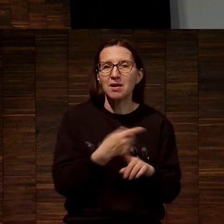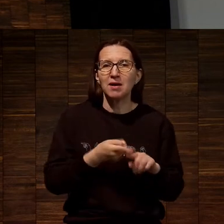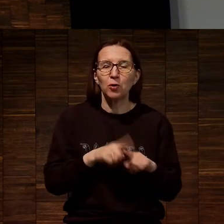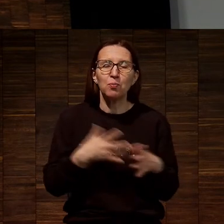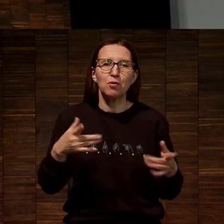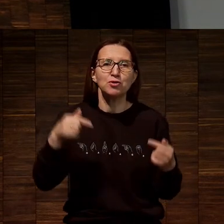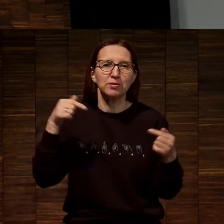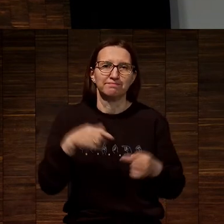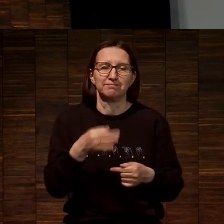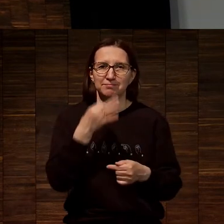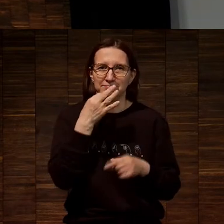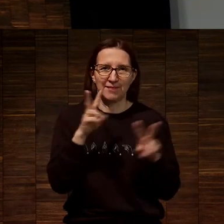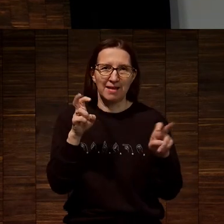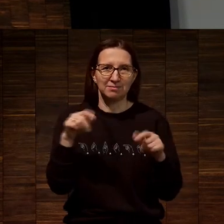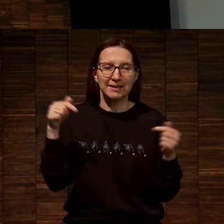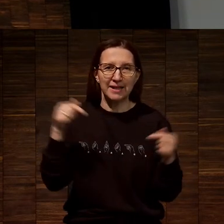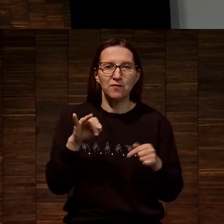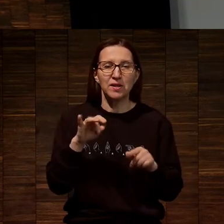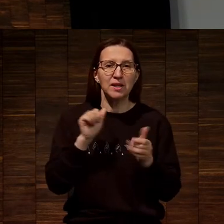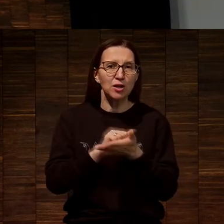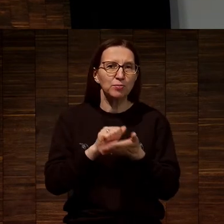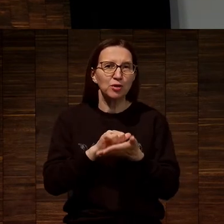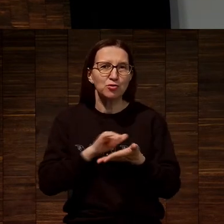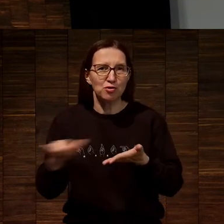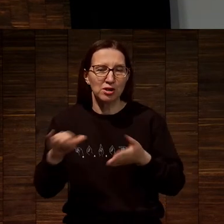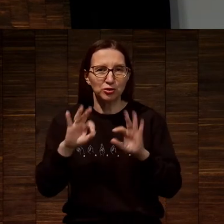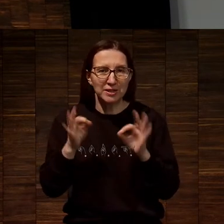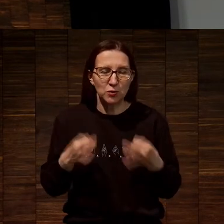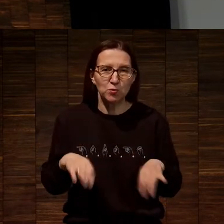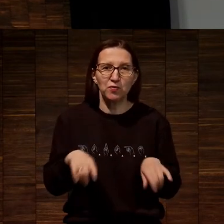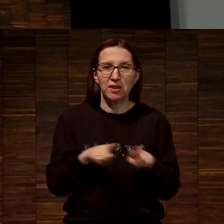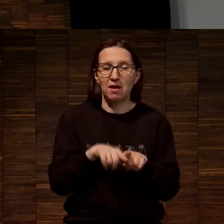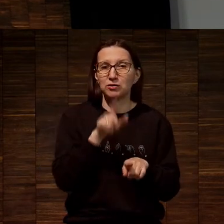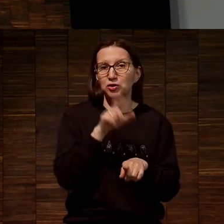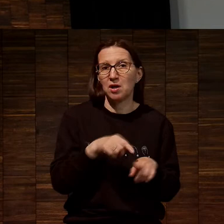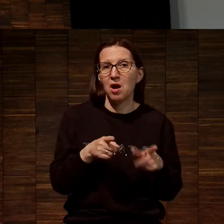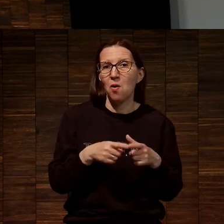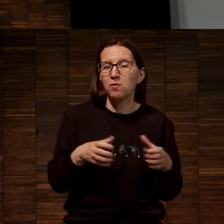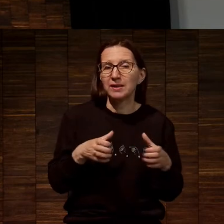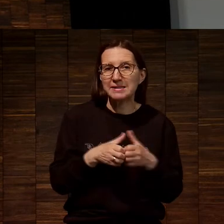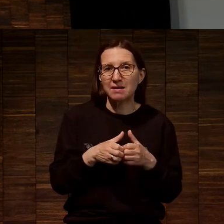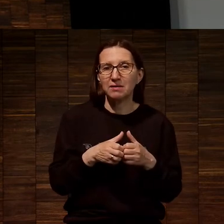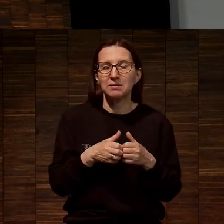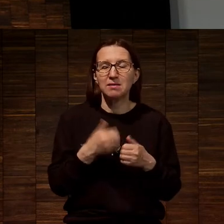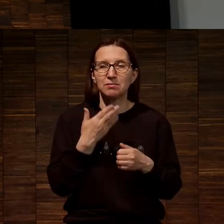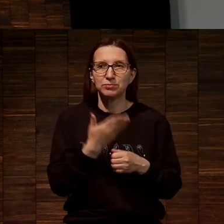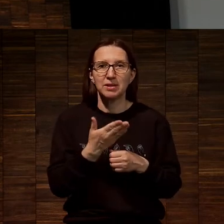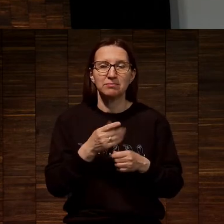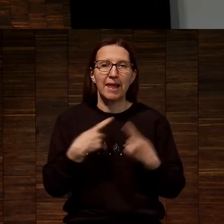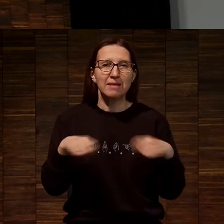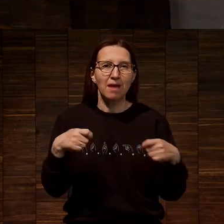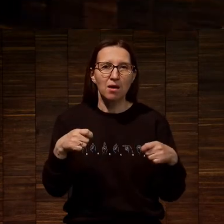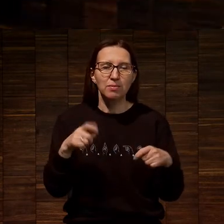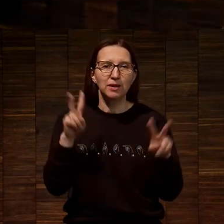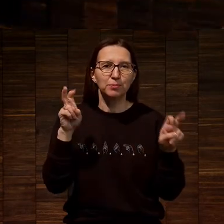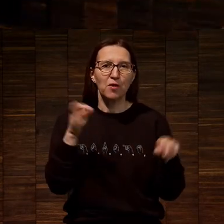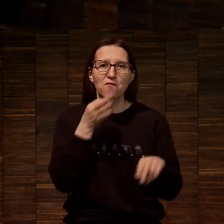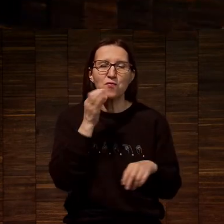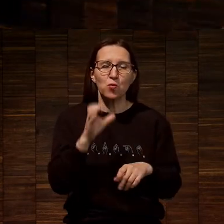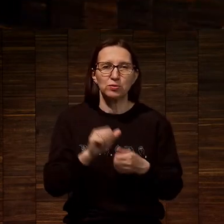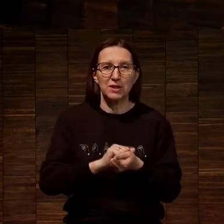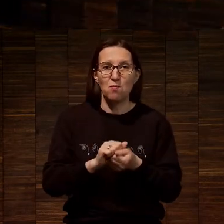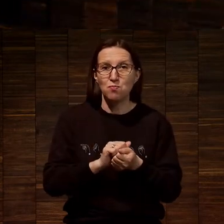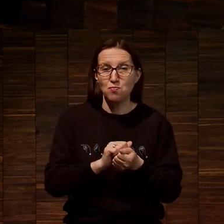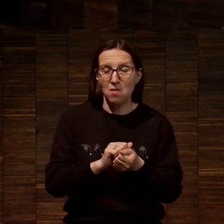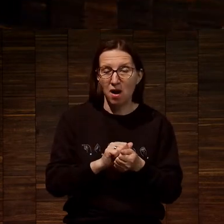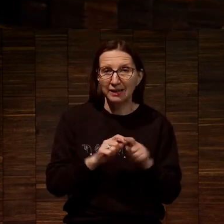милее, и тиражного искусства, и организатором ярмарки «Вкус бумаги», из которой, как мы